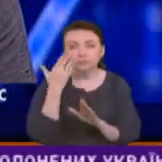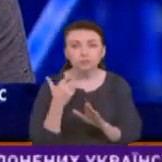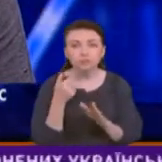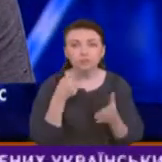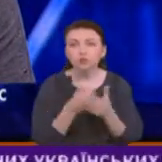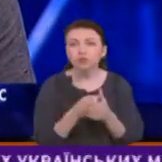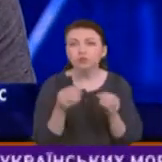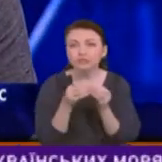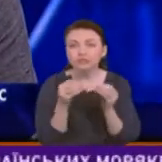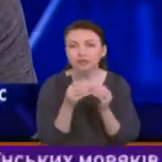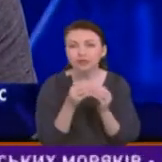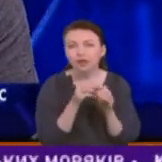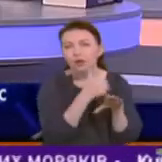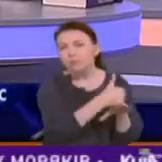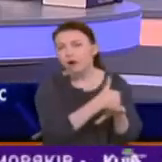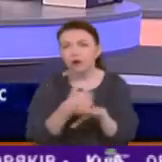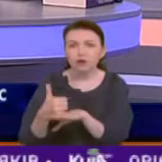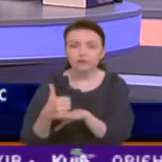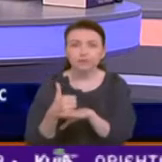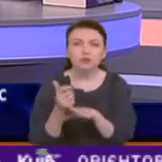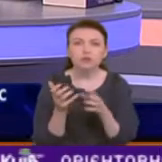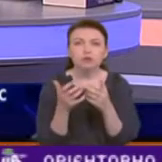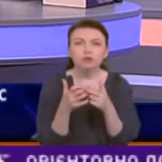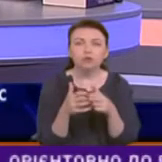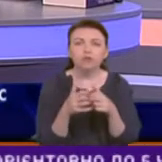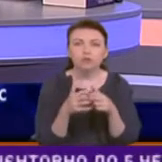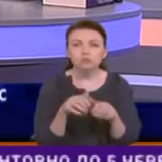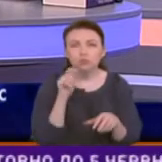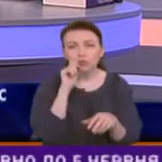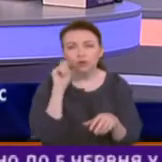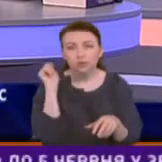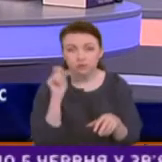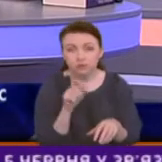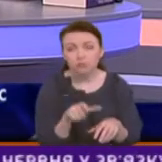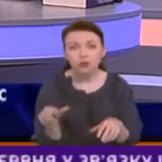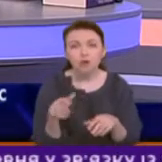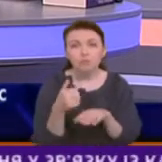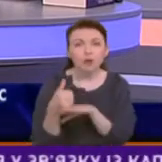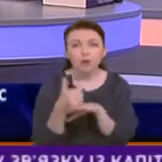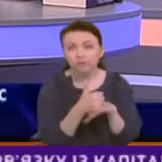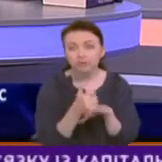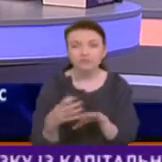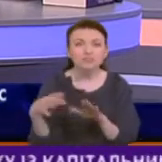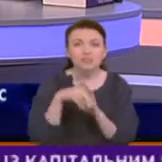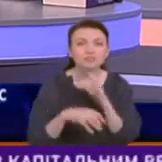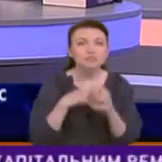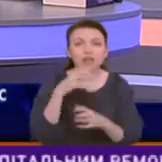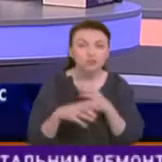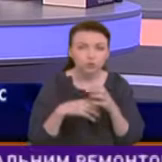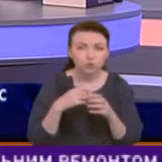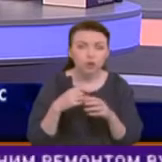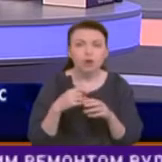до десятка парафій Вселенської патріархії, які рахувались українськими парафіями в складі Вселенської патріархії,